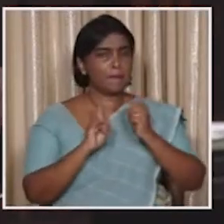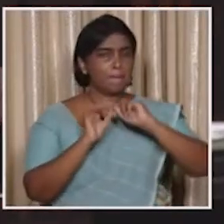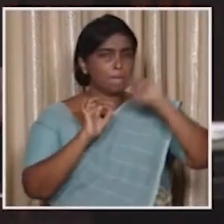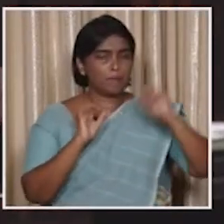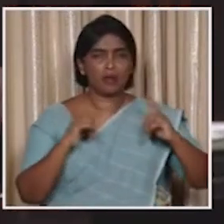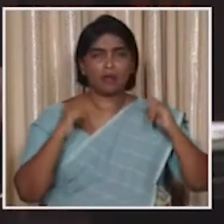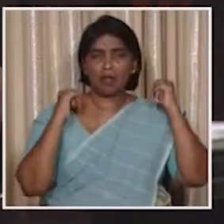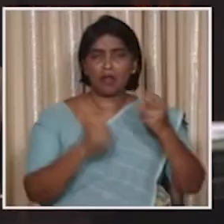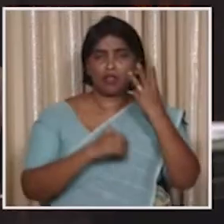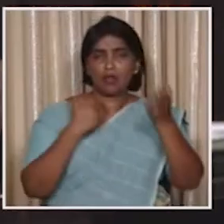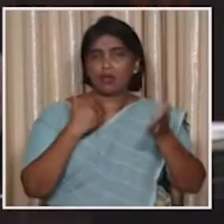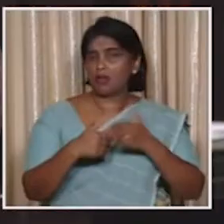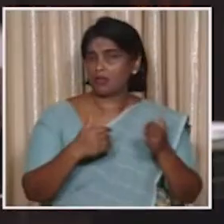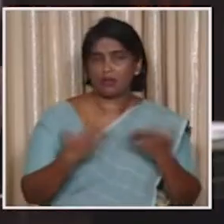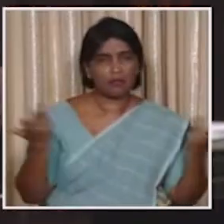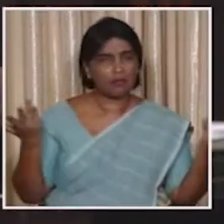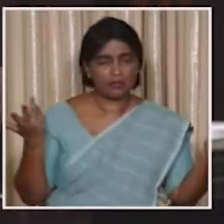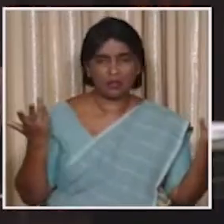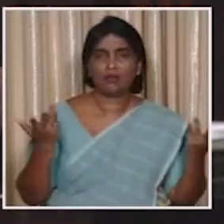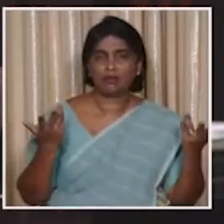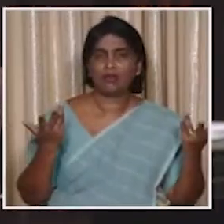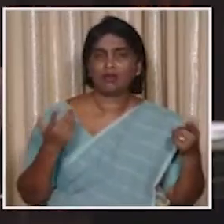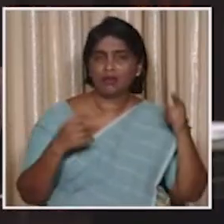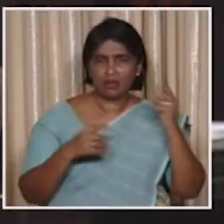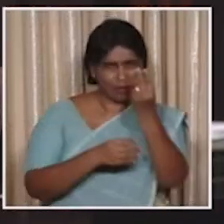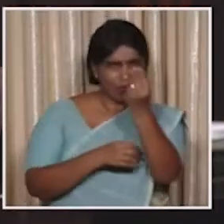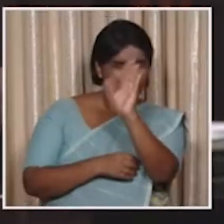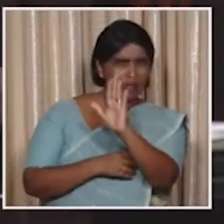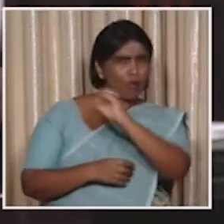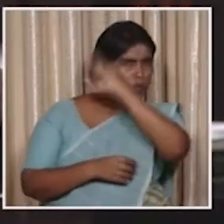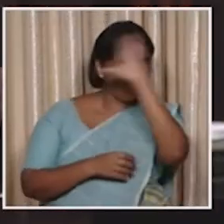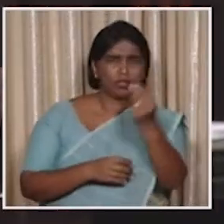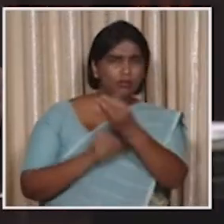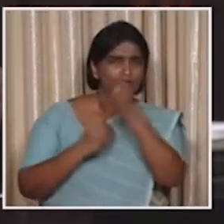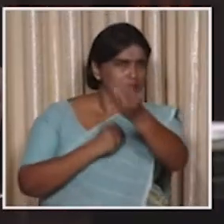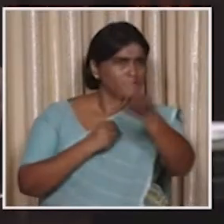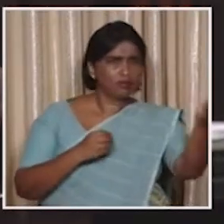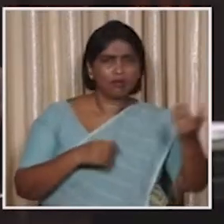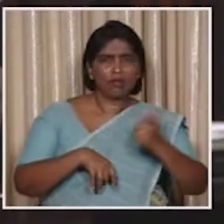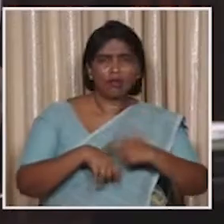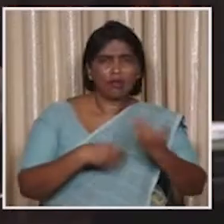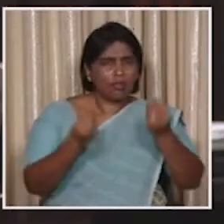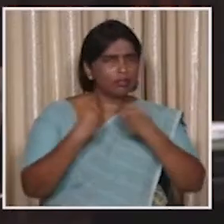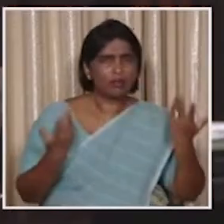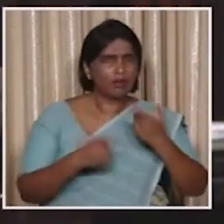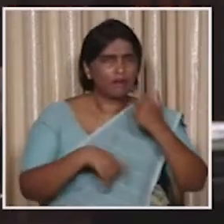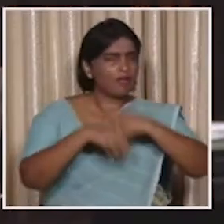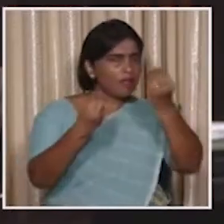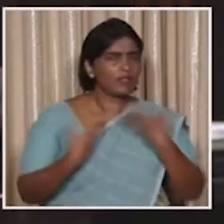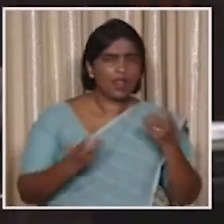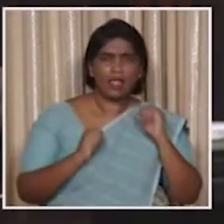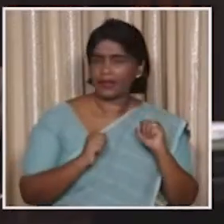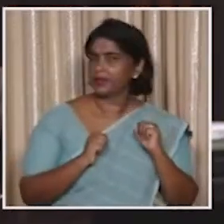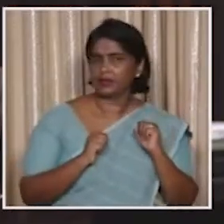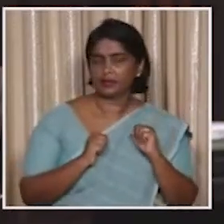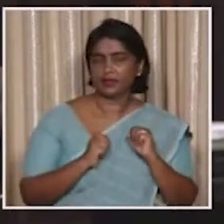எந்த நடவடிக்கையும் எடுக்கவில்லை கொஞ்சம் பாருங்கள் கொஞ்சம் பொறுங்கள் ஒரு நிமிஷம் எல்லாரும் காலையில இருந்து சந்தர்ப்பம் வழங்க எனக்கு ஒரு சந்தர்ப்பம் தாருங்கள் யாரும் அர்த்தமா நெட்வொர்க் நேமே தான் காலை கூட கட்ட